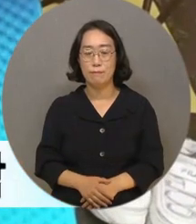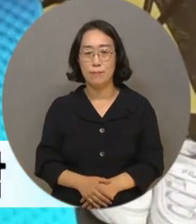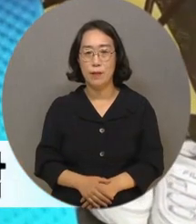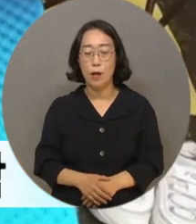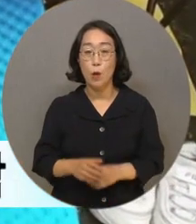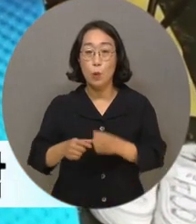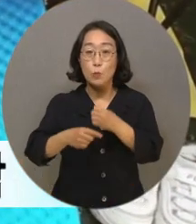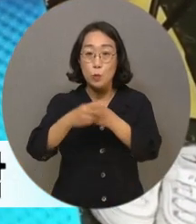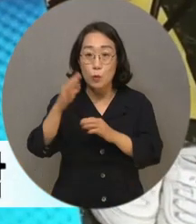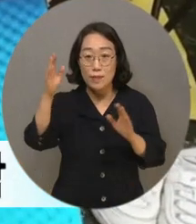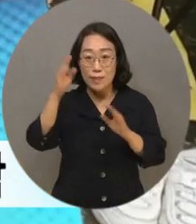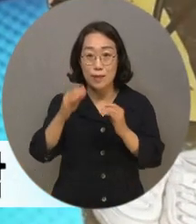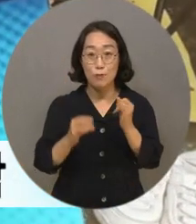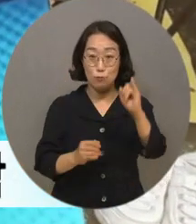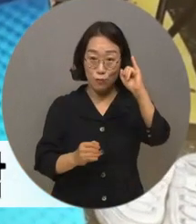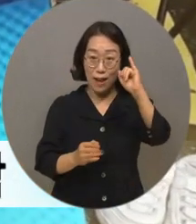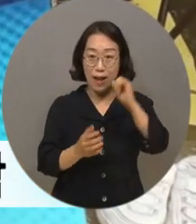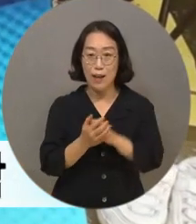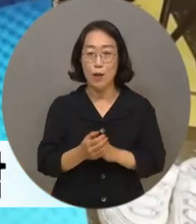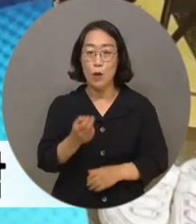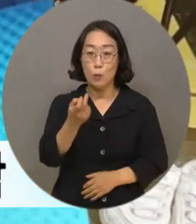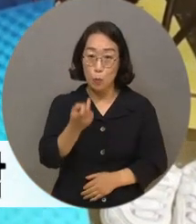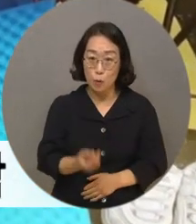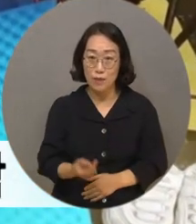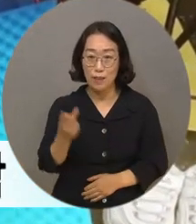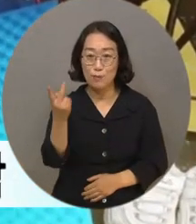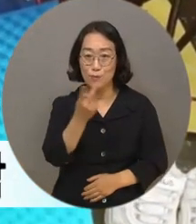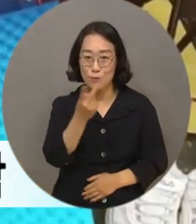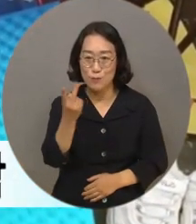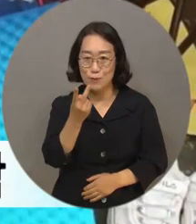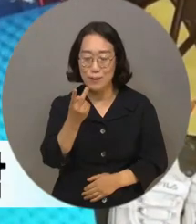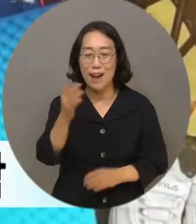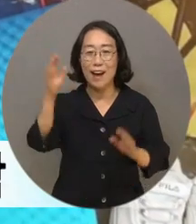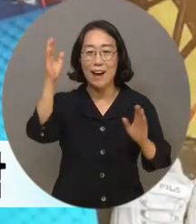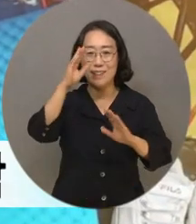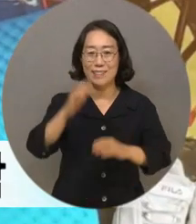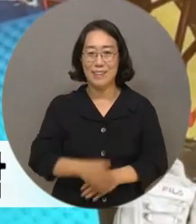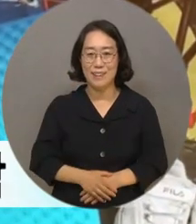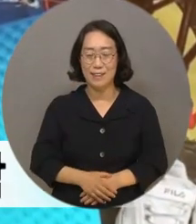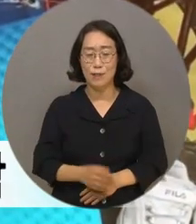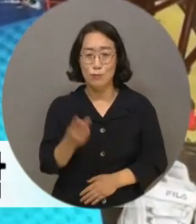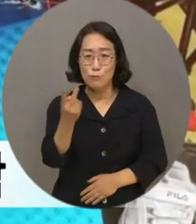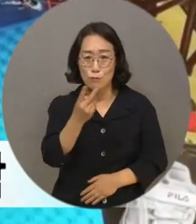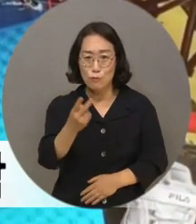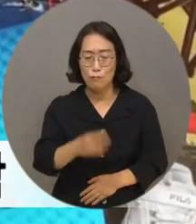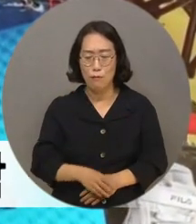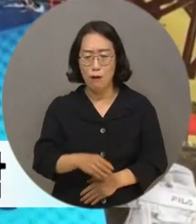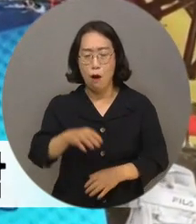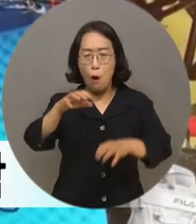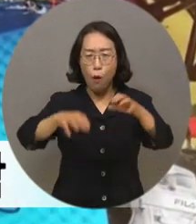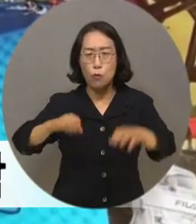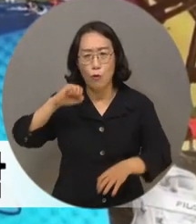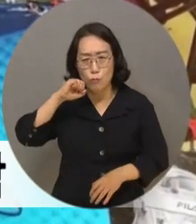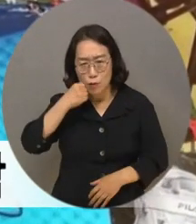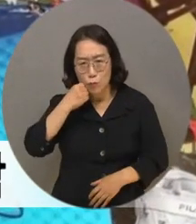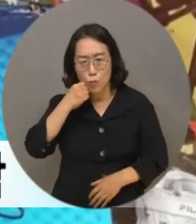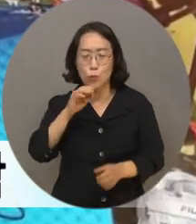가곡초등학교에 다니는 누나 유소정 학생과 동생 유재성 학생. 남매는 어려운 이웃을